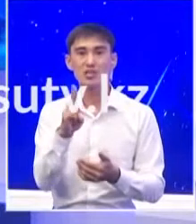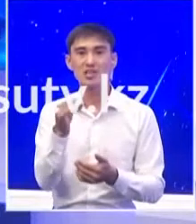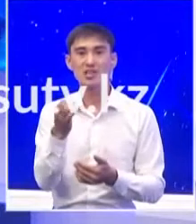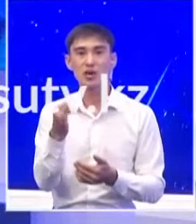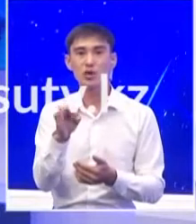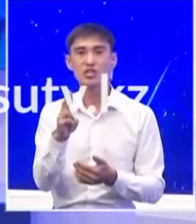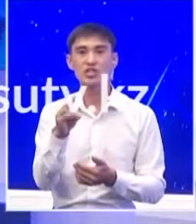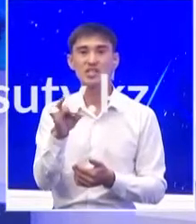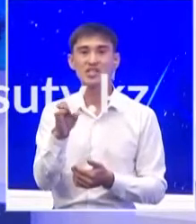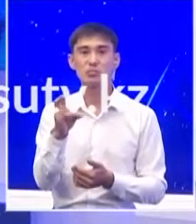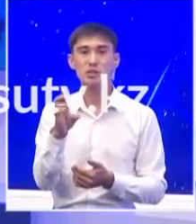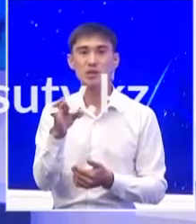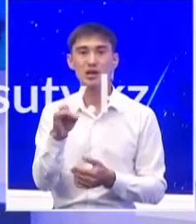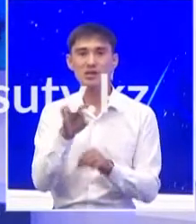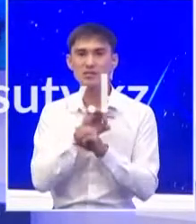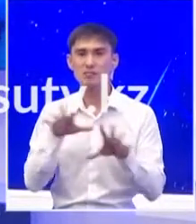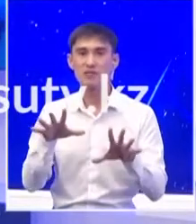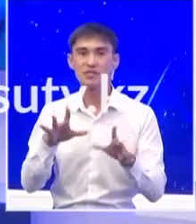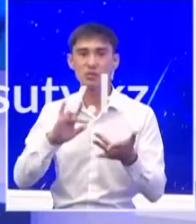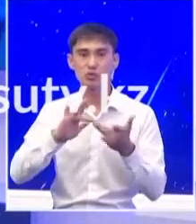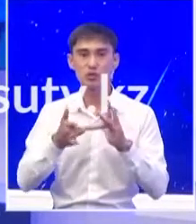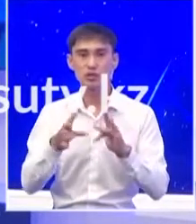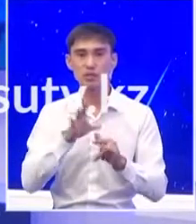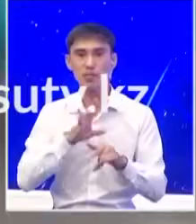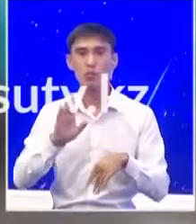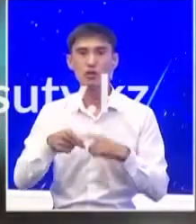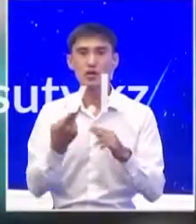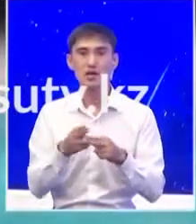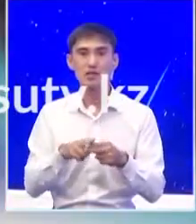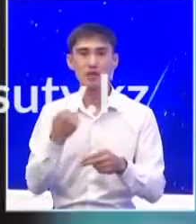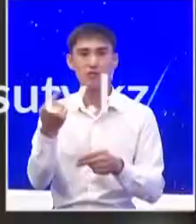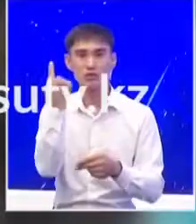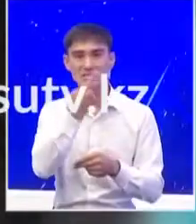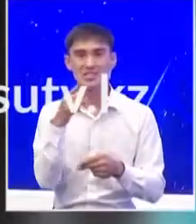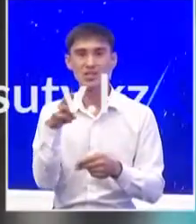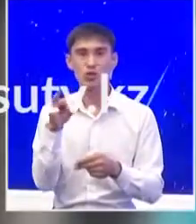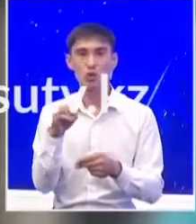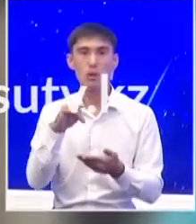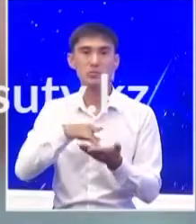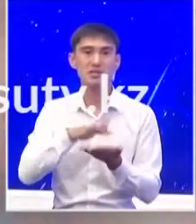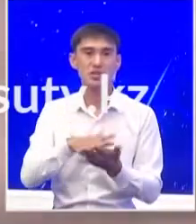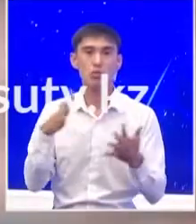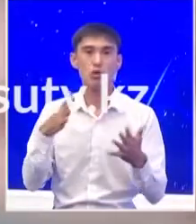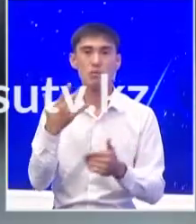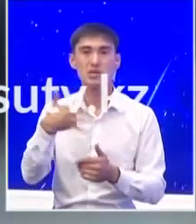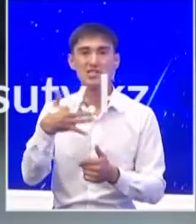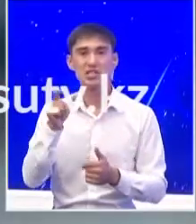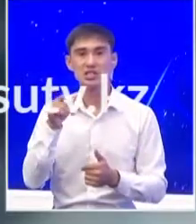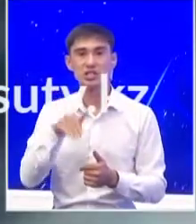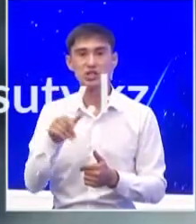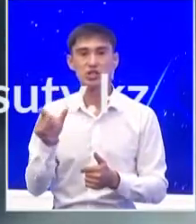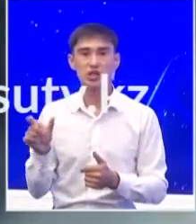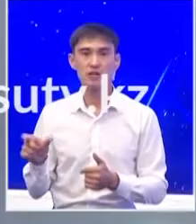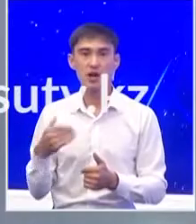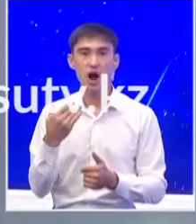и Джастина Бибера, разлетелось по всем соцсетям. После этого на его страницу в TikTok подписались более 50 тысяч